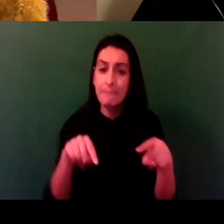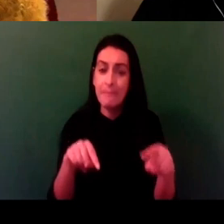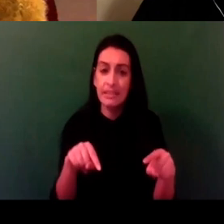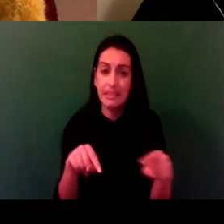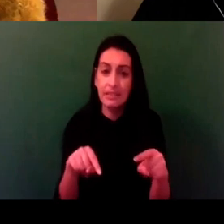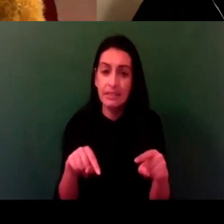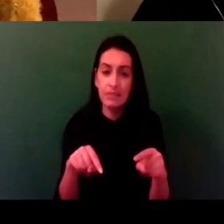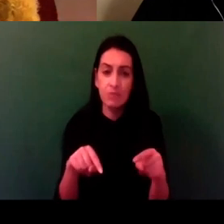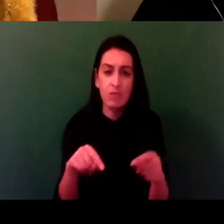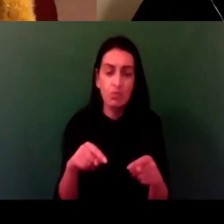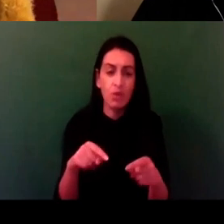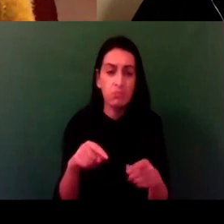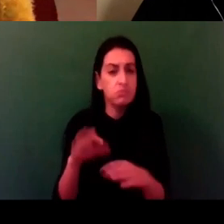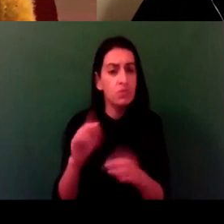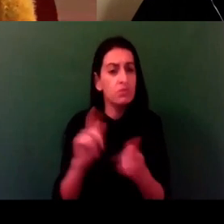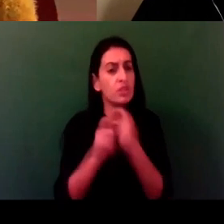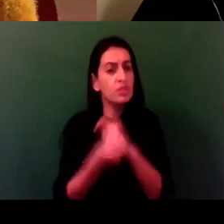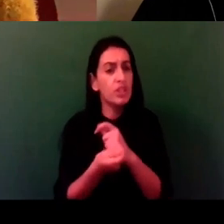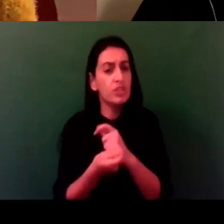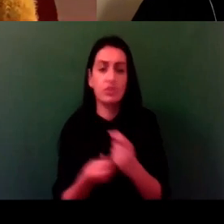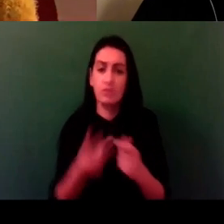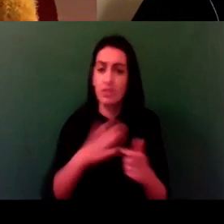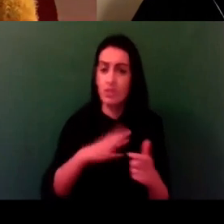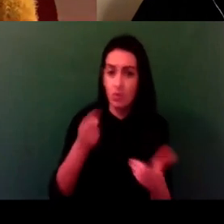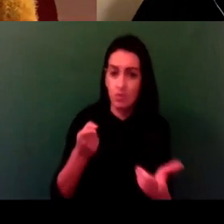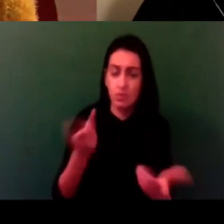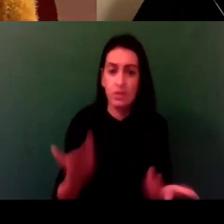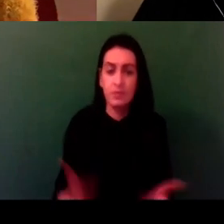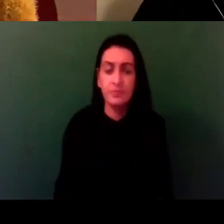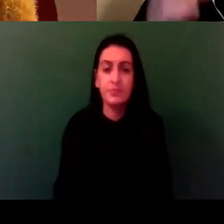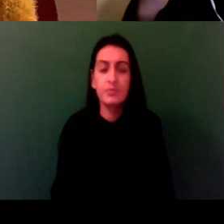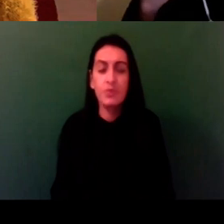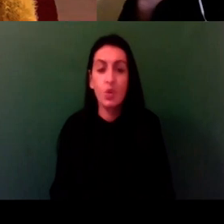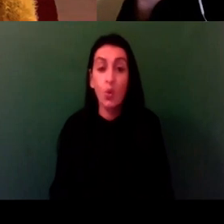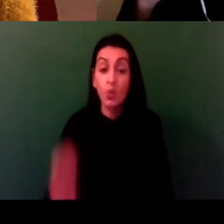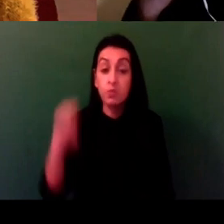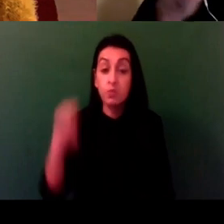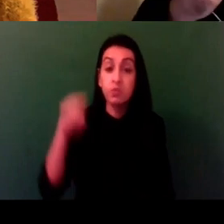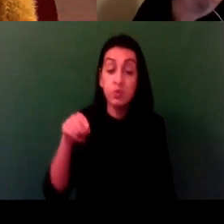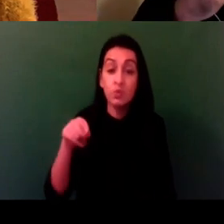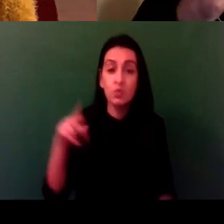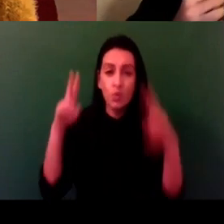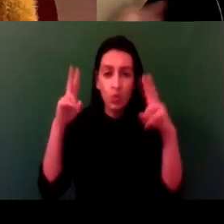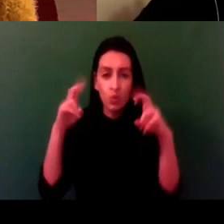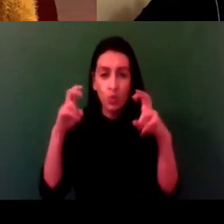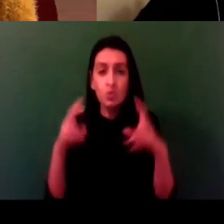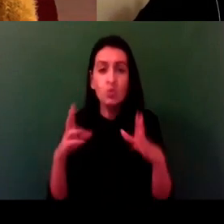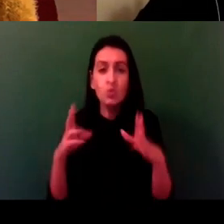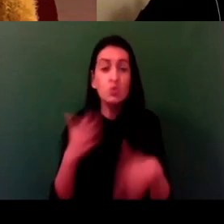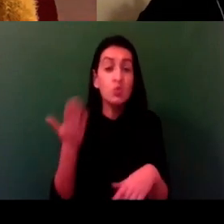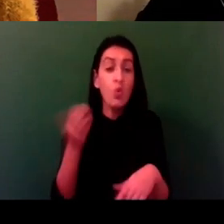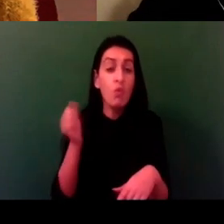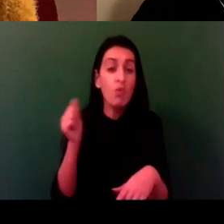oluşturuluyor. Çok önce içinde heykeltıraş olacak mı olmayacak meselesi değil bu. Yani bu çok öncelikli bir şeydir. Şehirsel temsil imkansızdır.